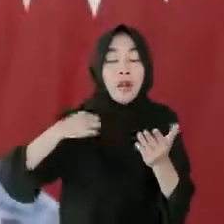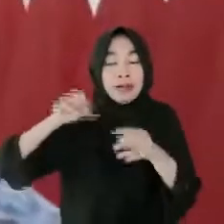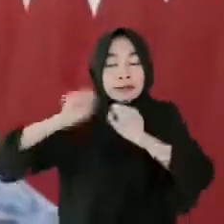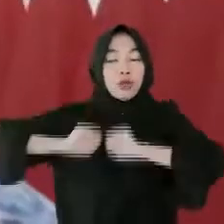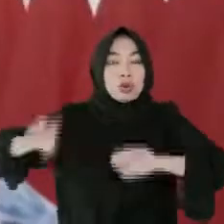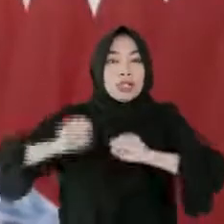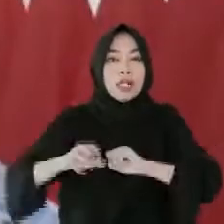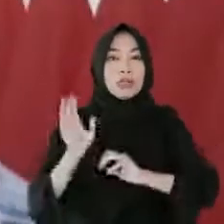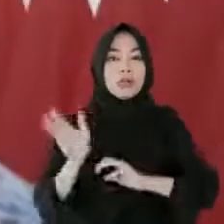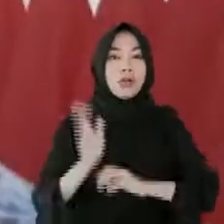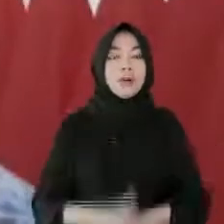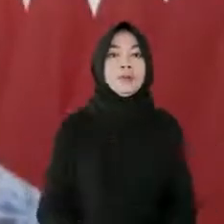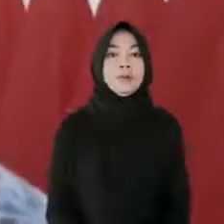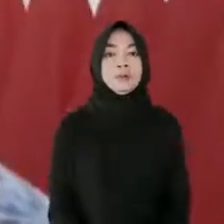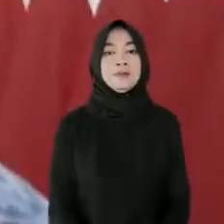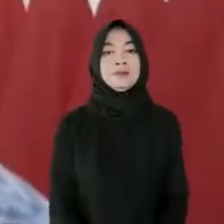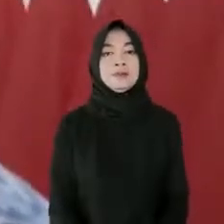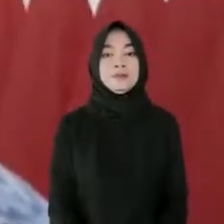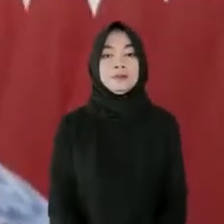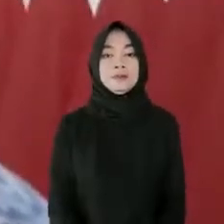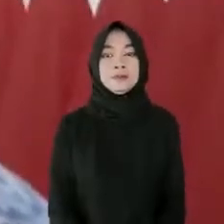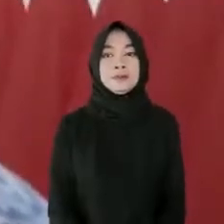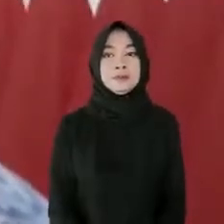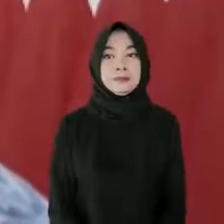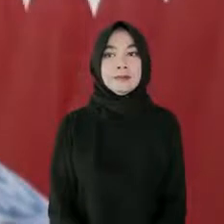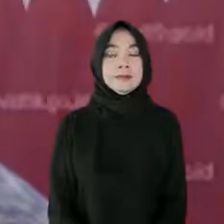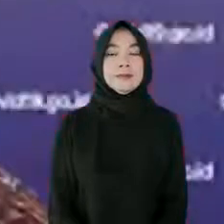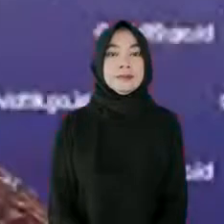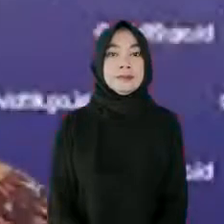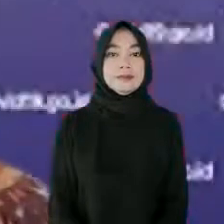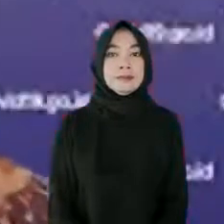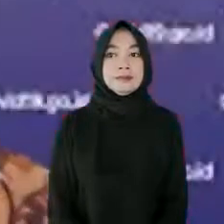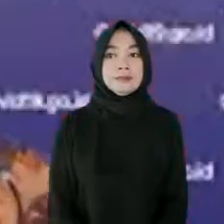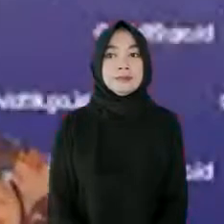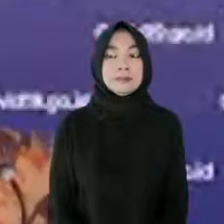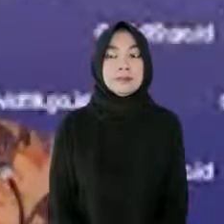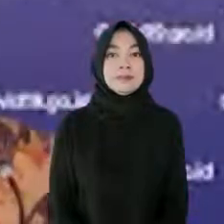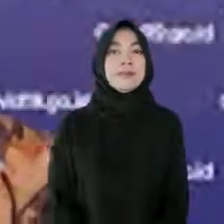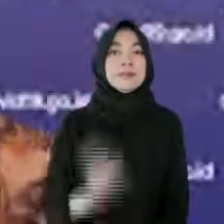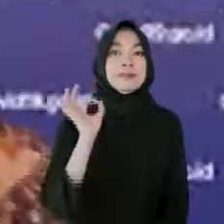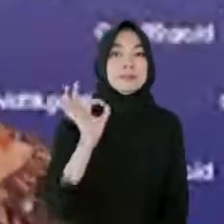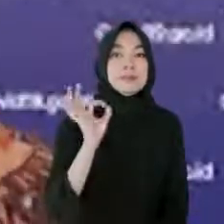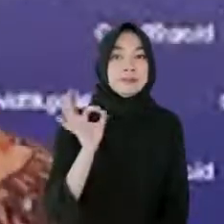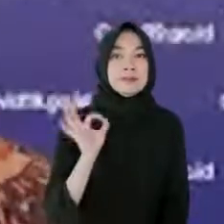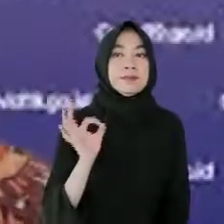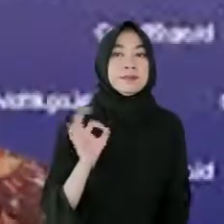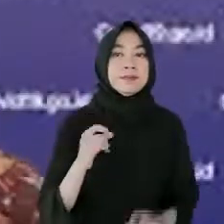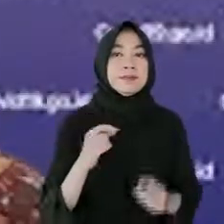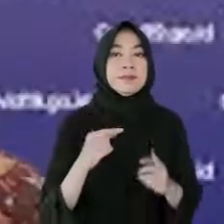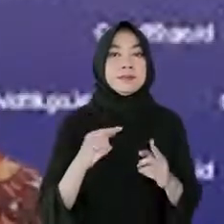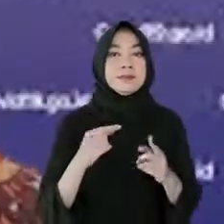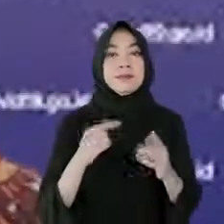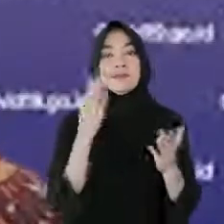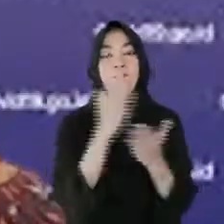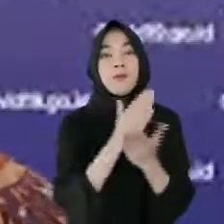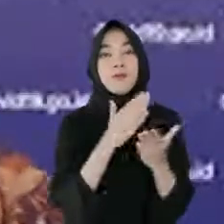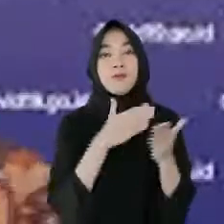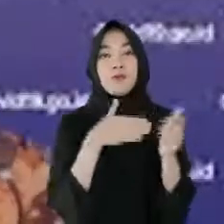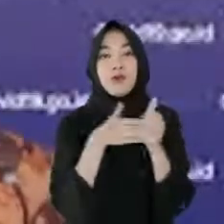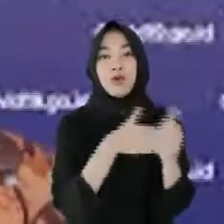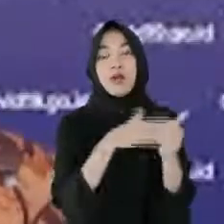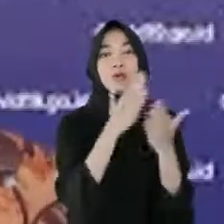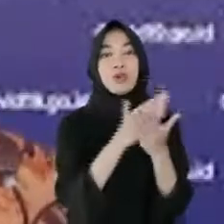harusnya dilaksanakan itu kira-kira by Sonny jadi artinya 820 portal kesehatan ini juga harus